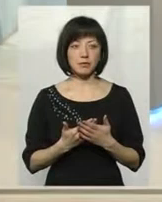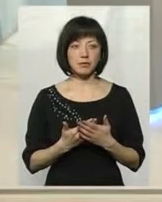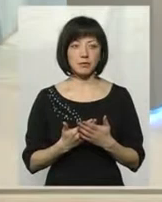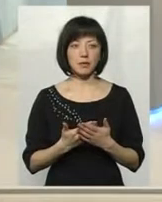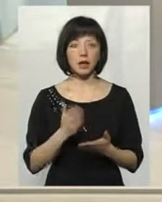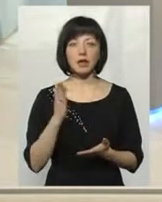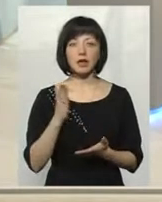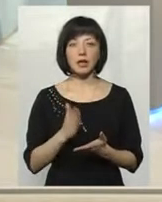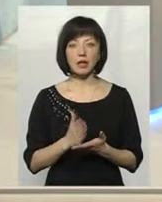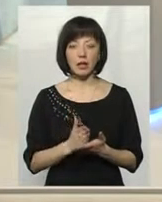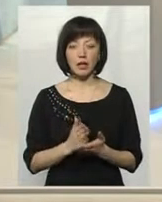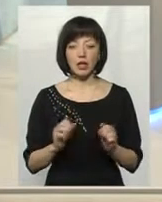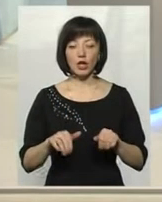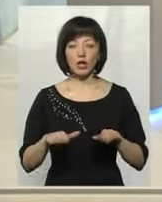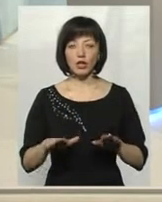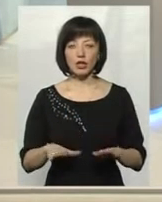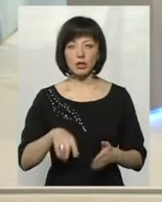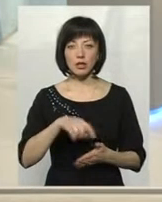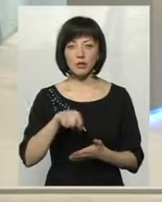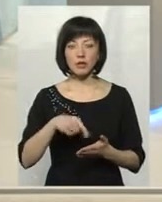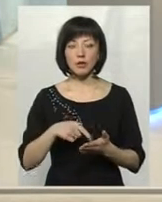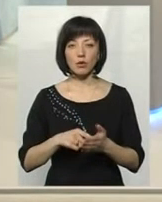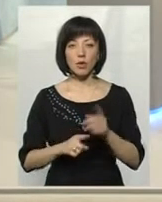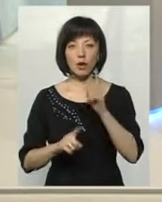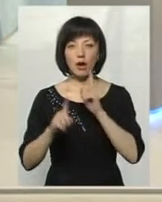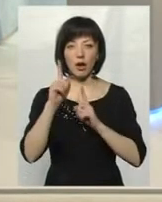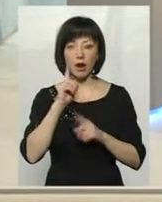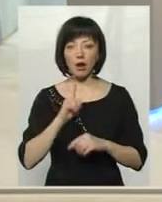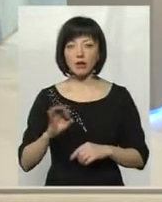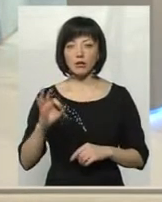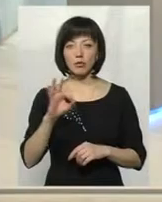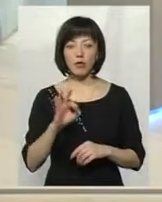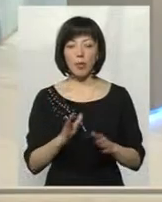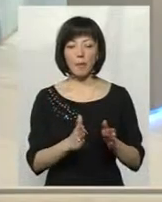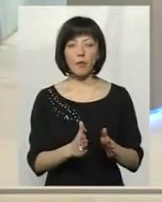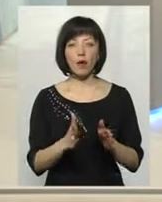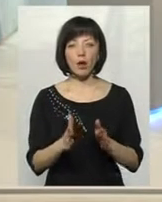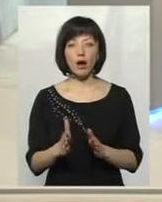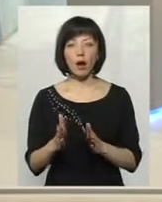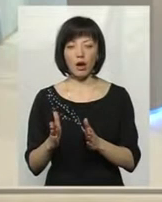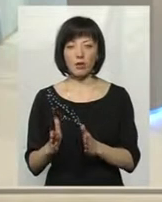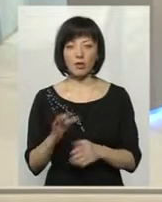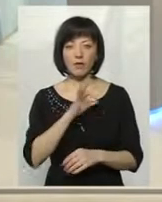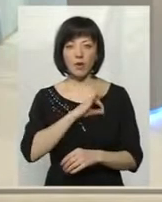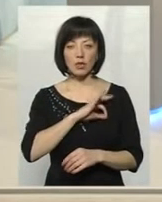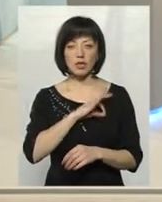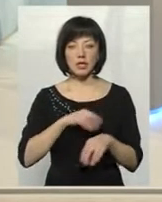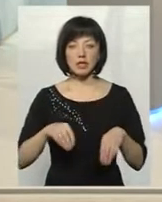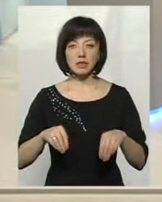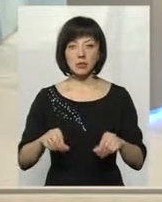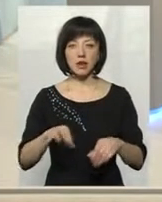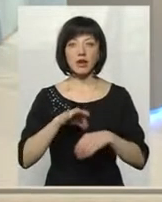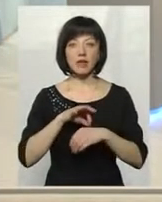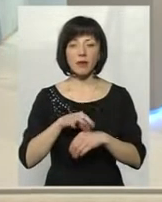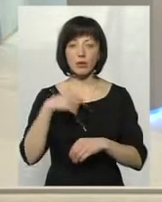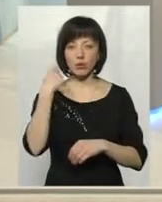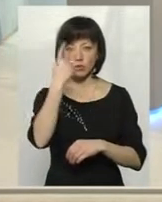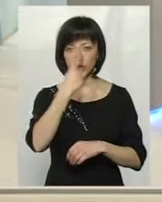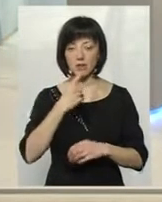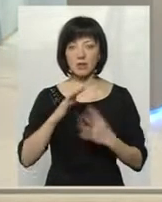Є рішення міської ради про порядок використання земель для ведення особистого